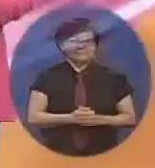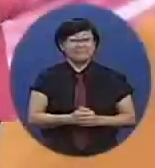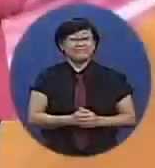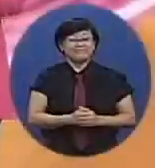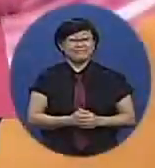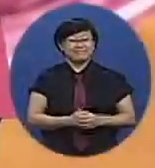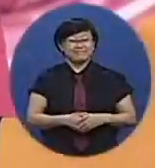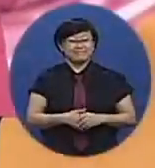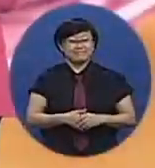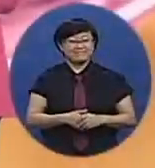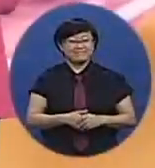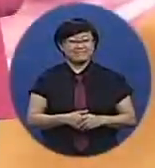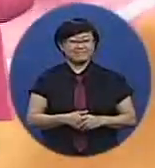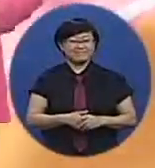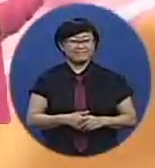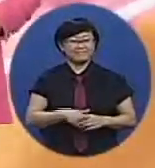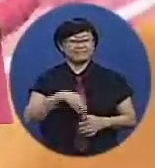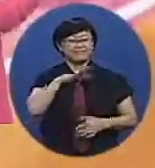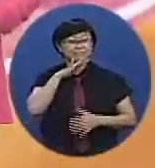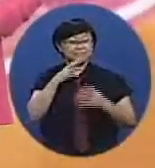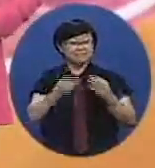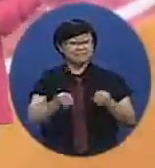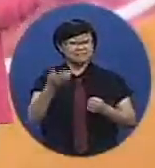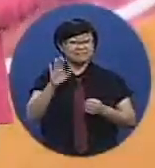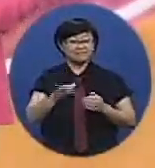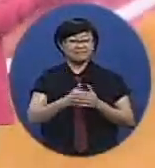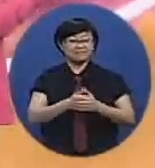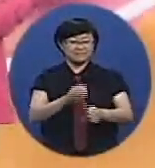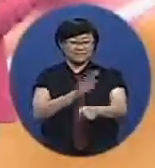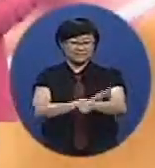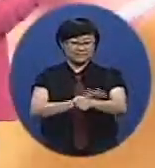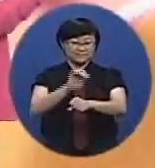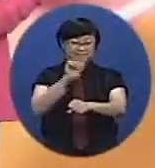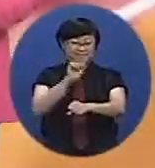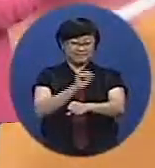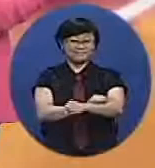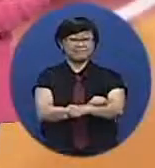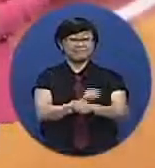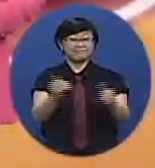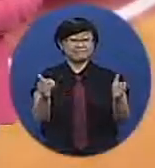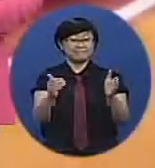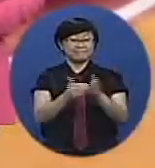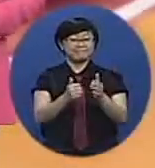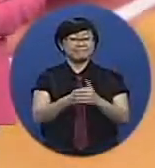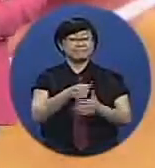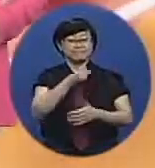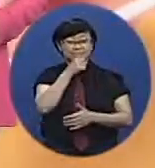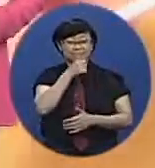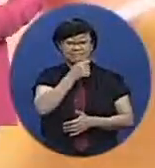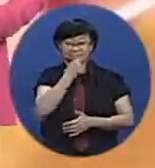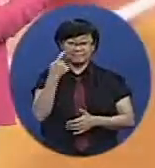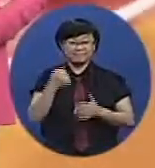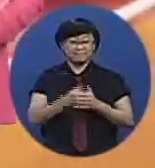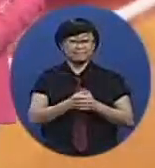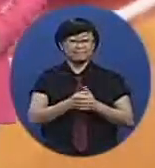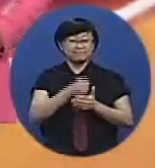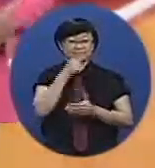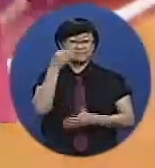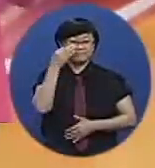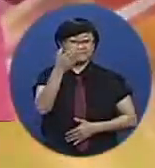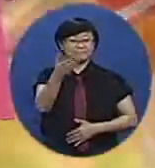세상 아유 연세도 잘 있으신데 해주셨어요. 잘 네. 부르셨습니다. 점수 보겠습니다.